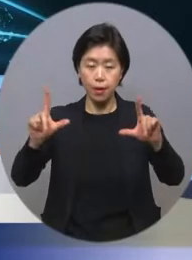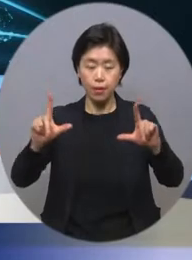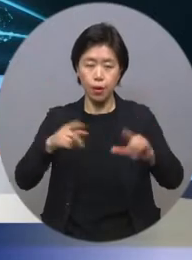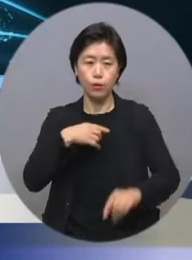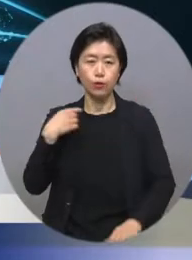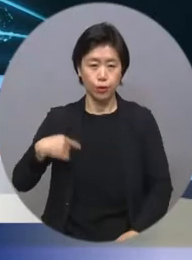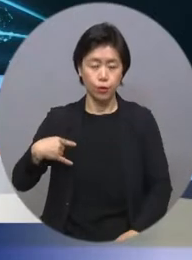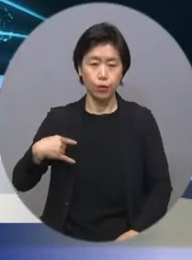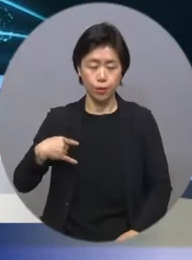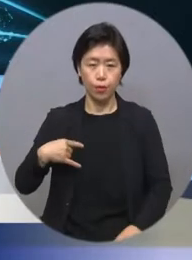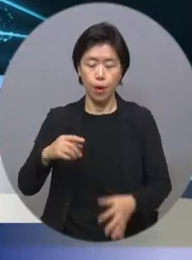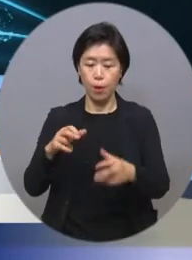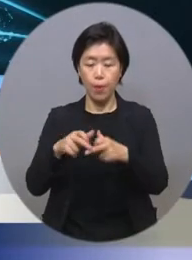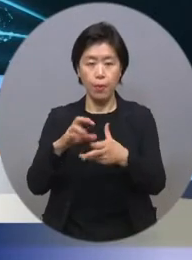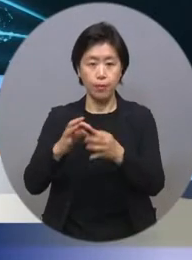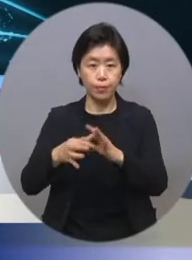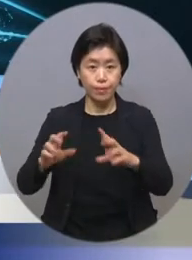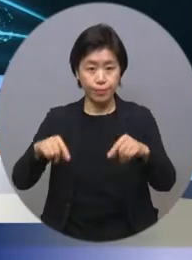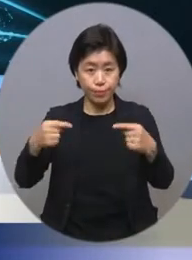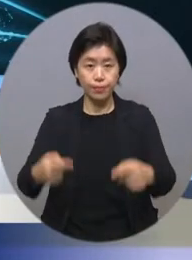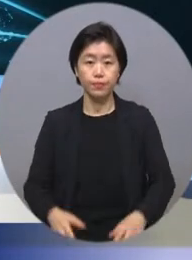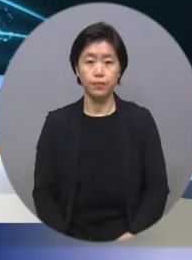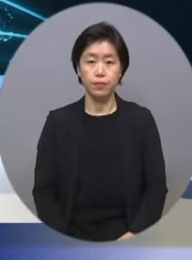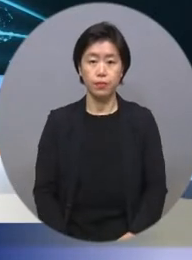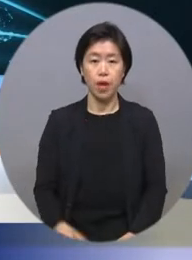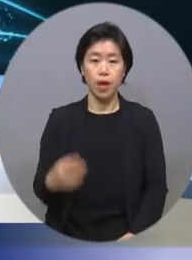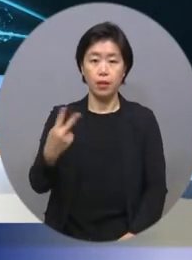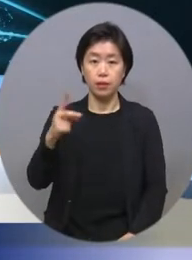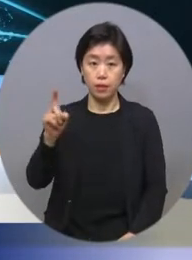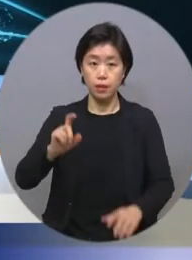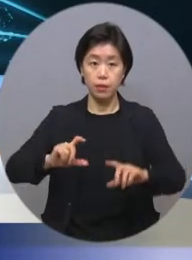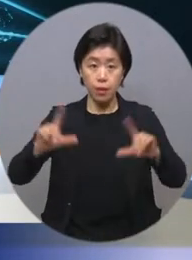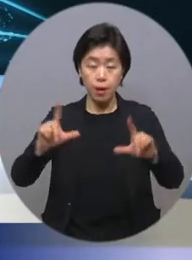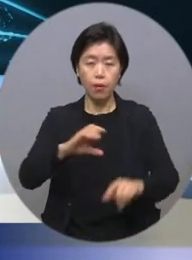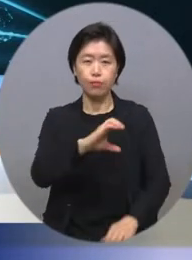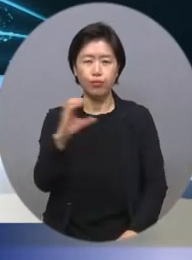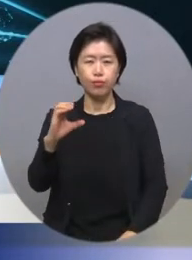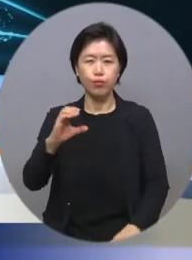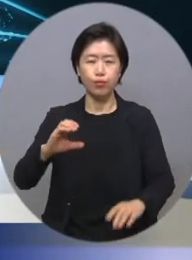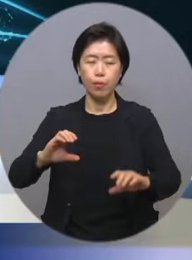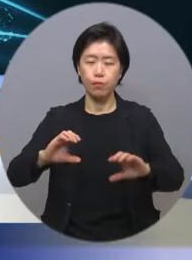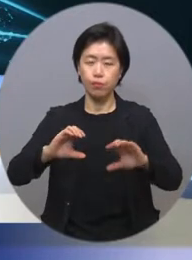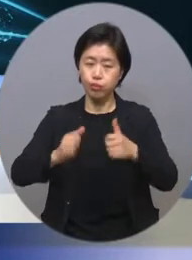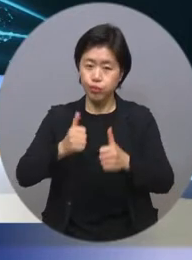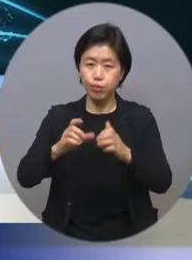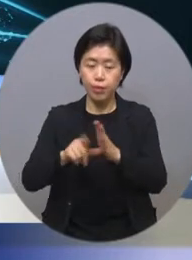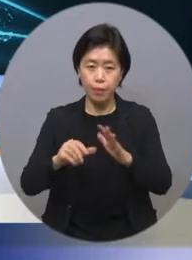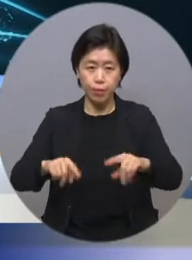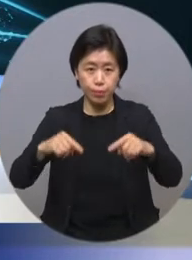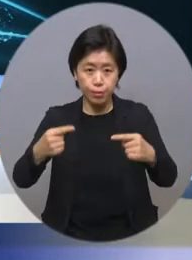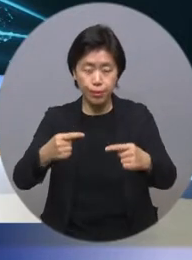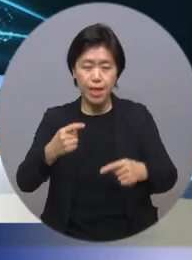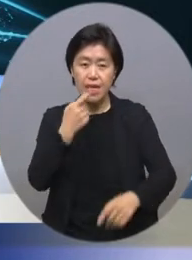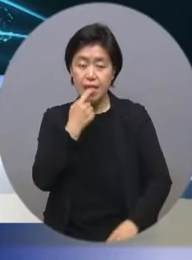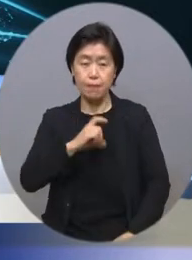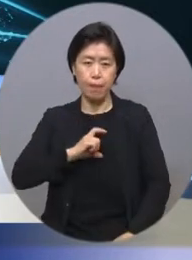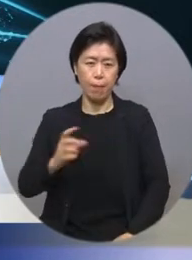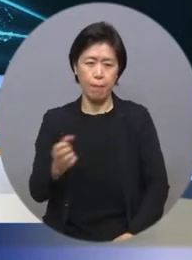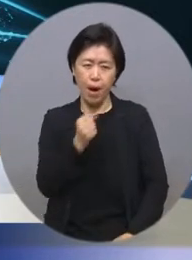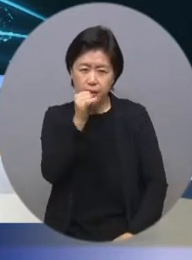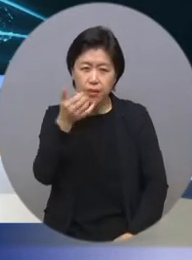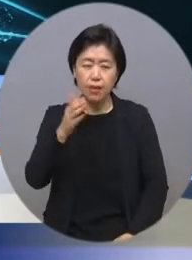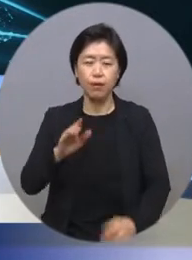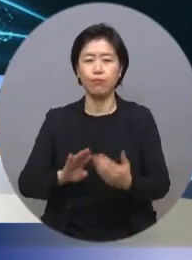메달 사냥에 나섭니다. 지난 2010년 밴쿠버 대회 은메달 획득 이후 아쉽게도 패럴림픽에 메달 소식을